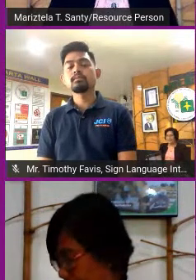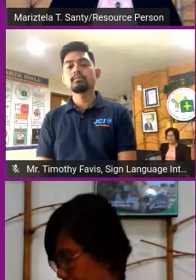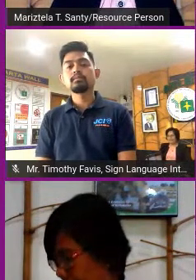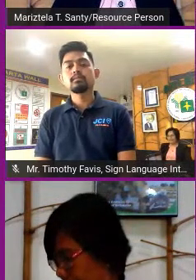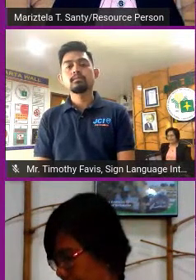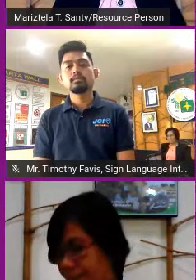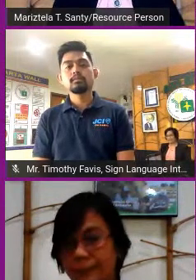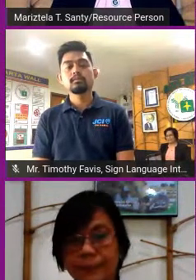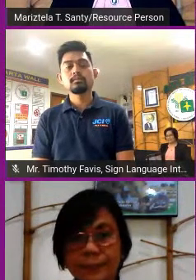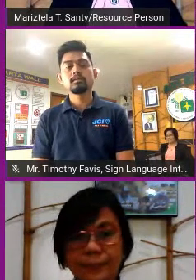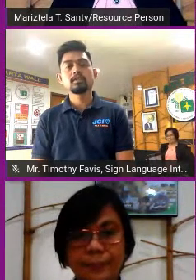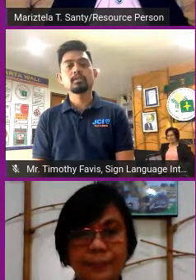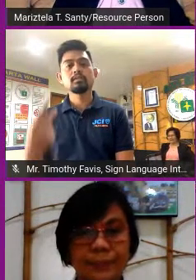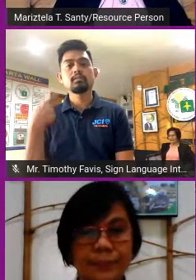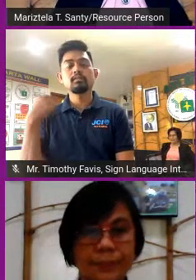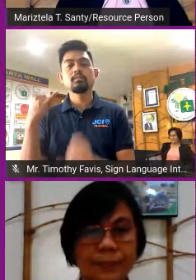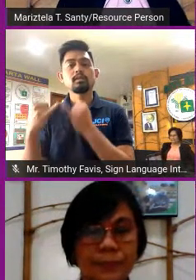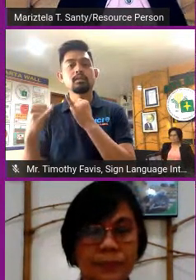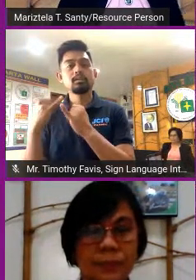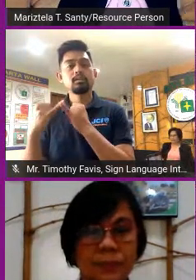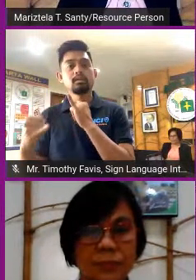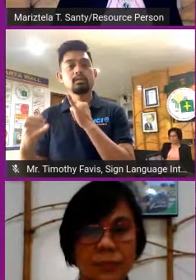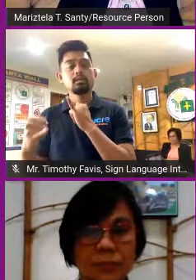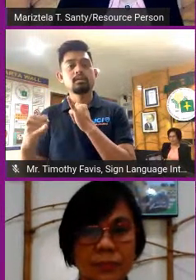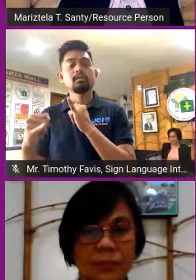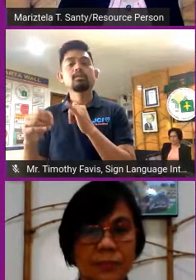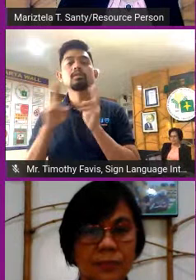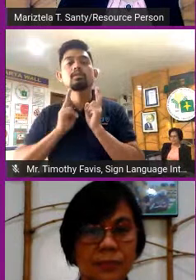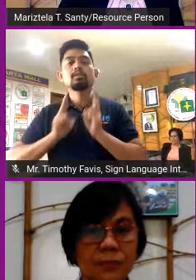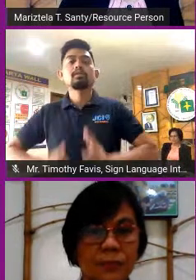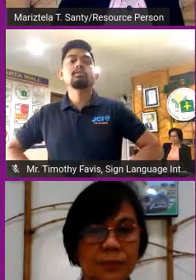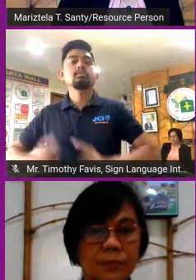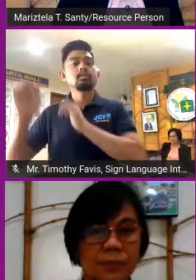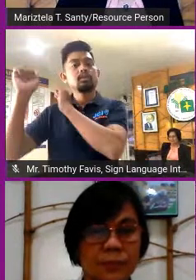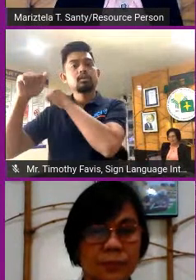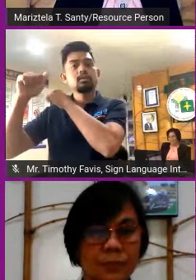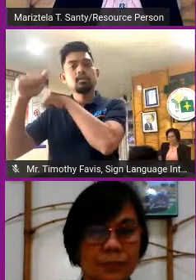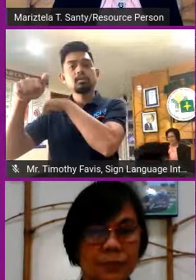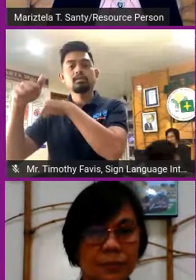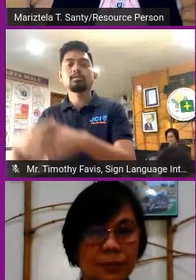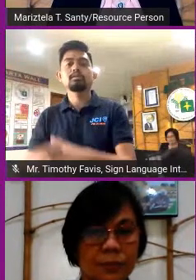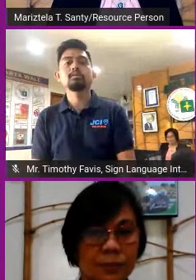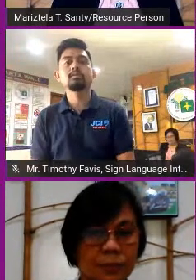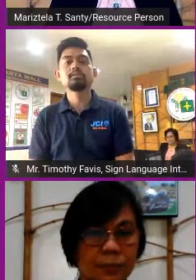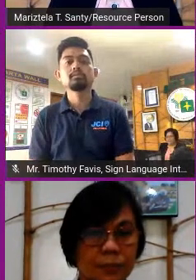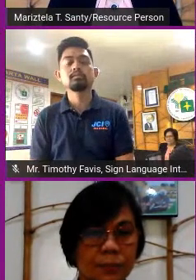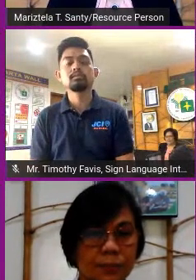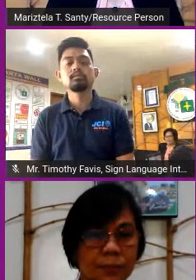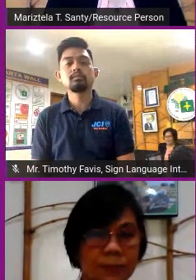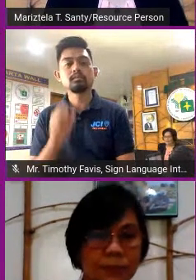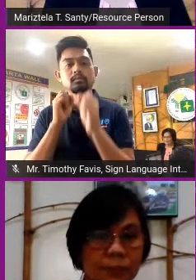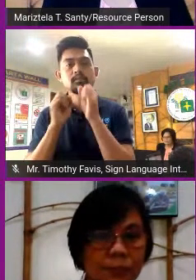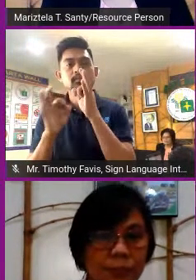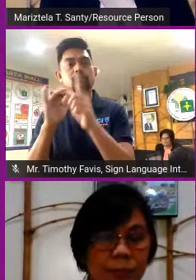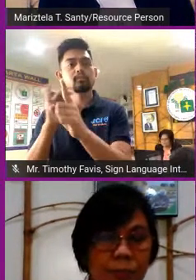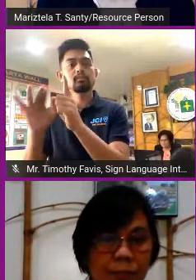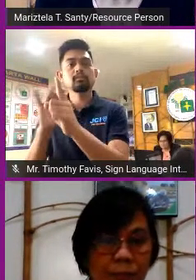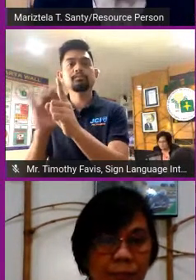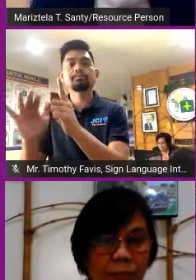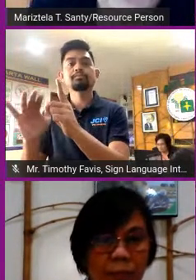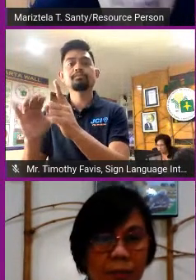Oh, ito ang last topic natin ay ang balangkas ng lipunang Pinoy. Ano po? Kung titignan natin,